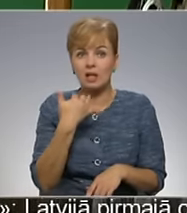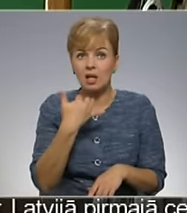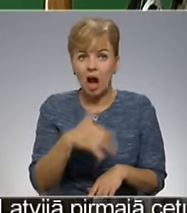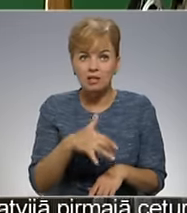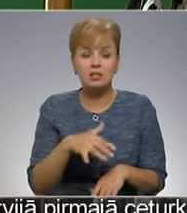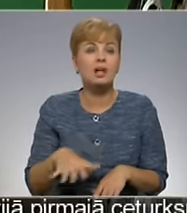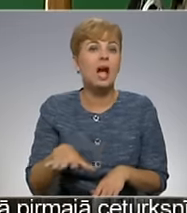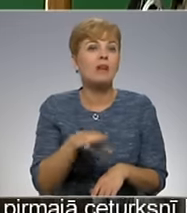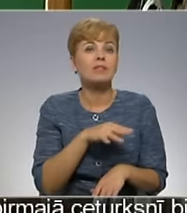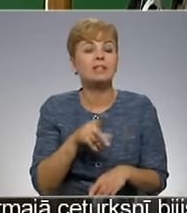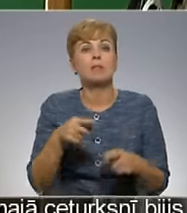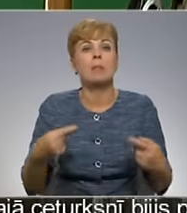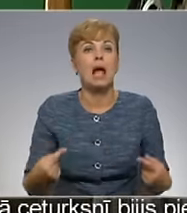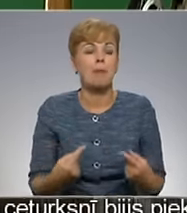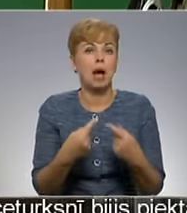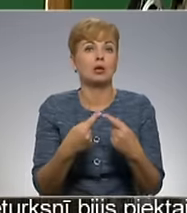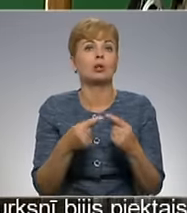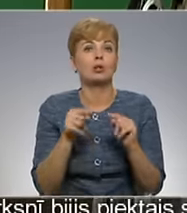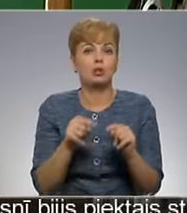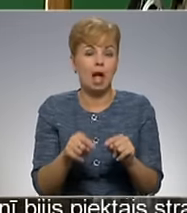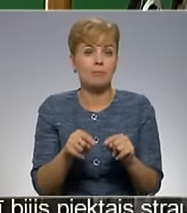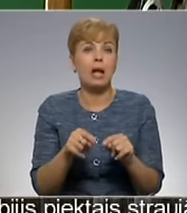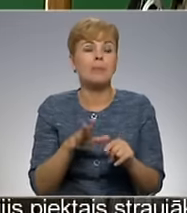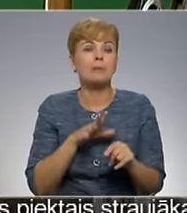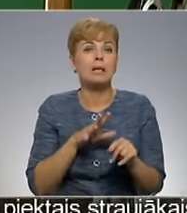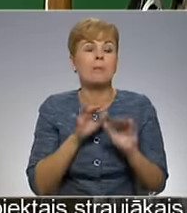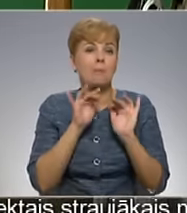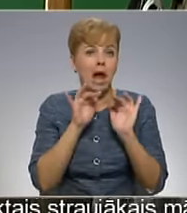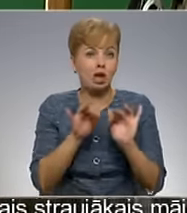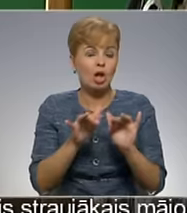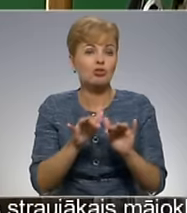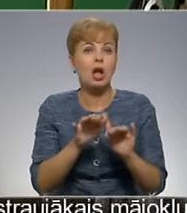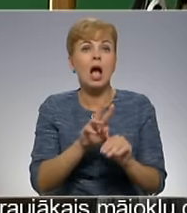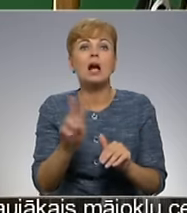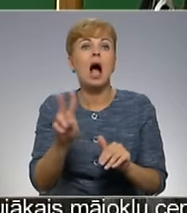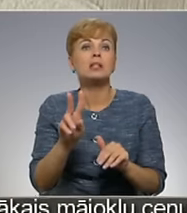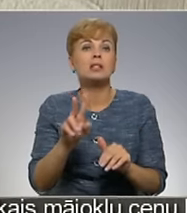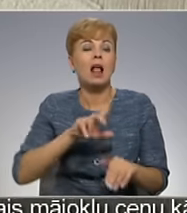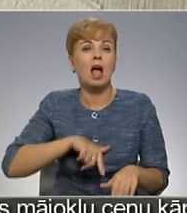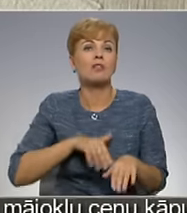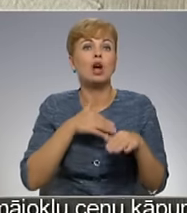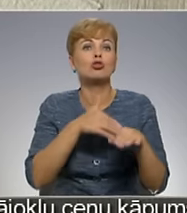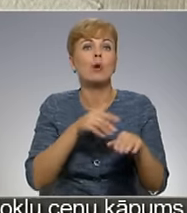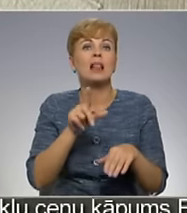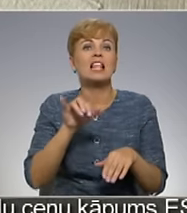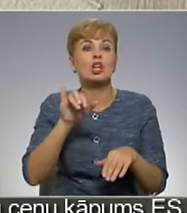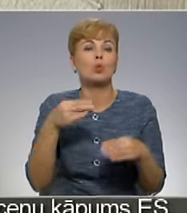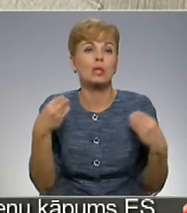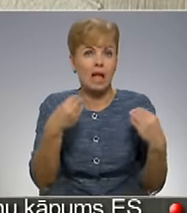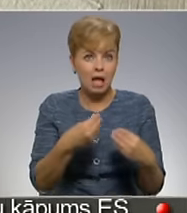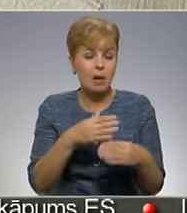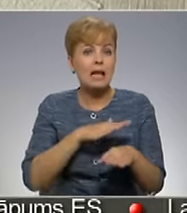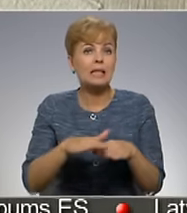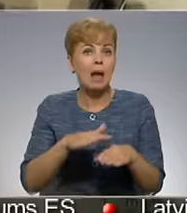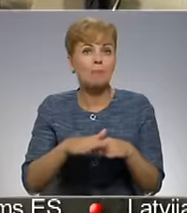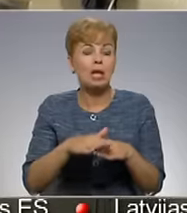tas būs vispiemērotākais tam, un tad viņi arī bija sākuši meklēt, kas Latvijā šuj Linu tērpus. Nepilnu 3 mēnešu laikā